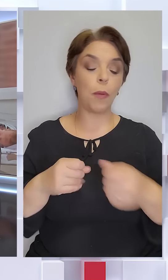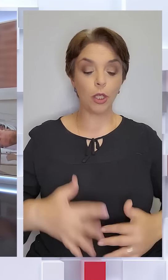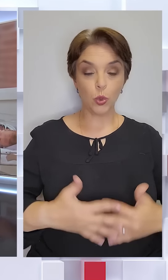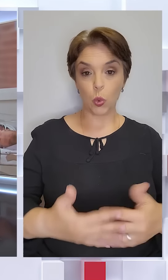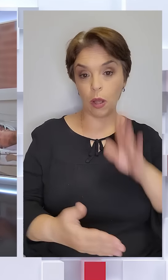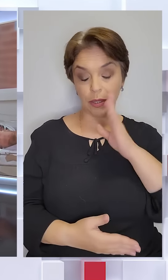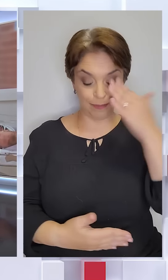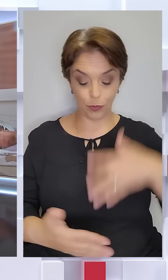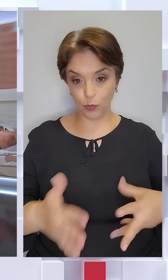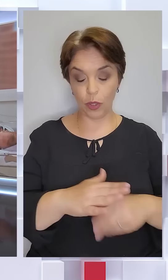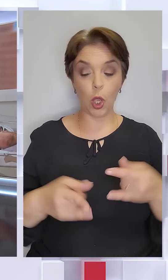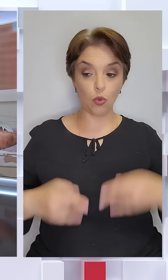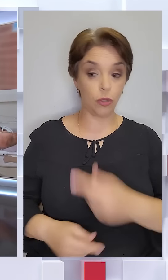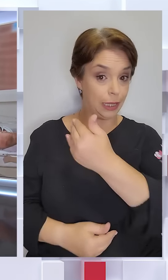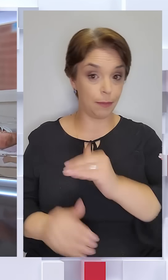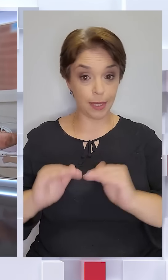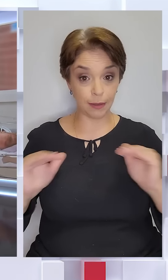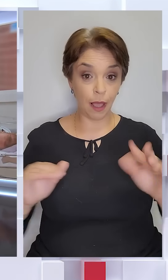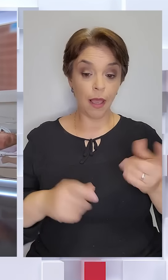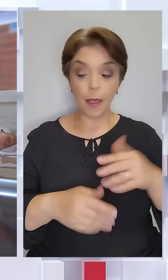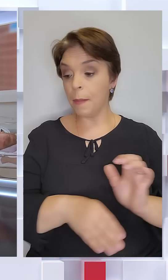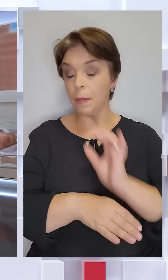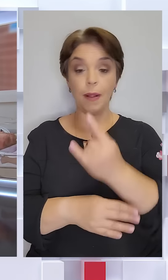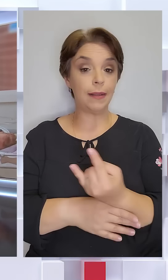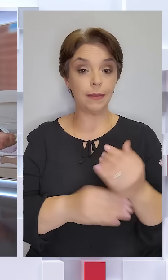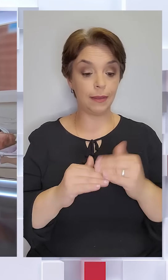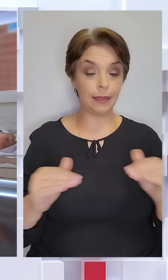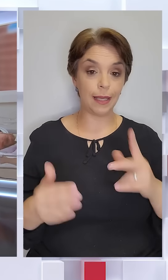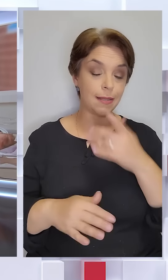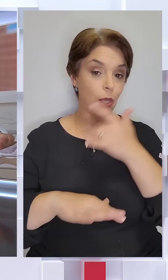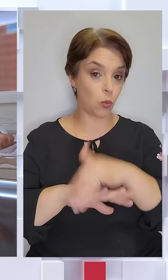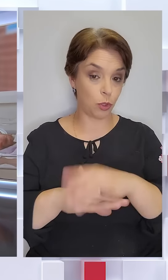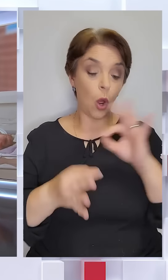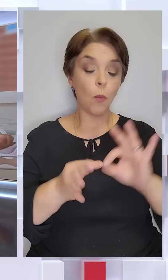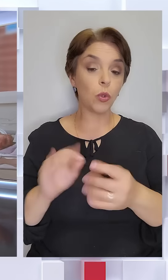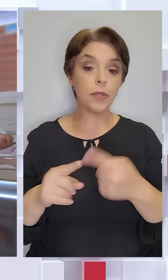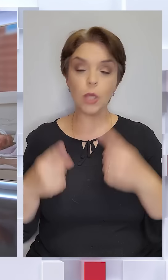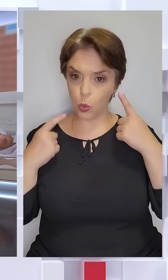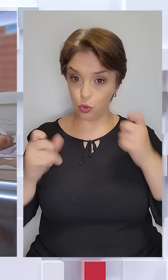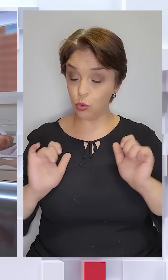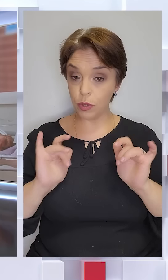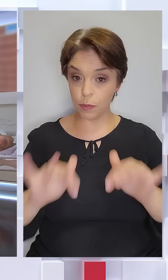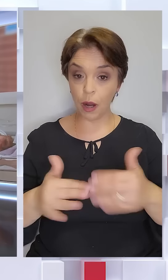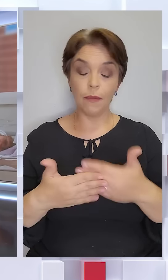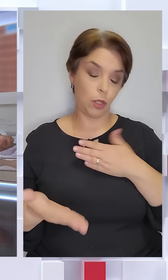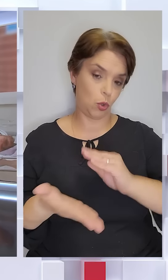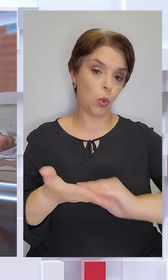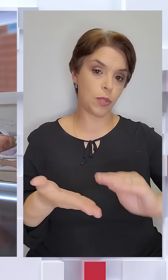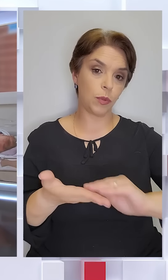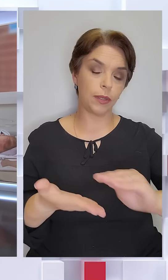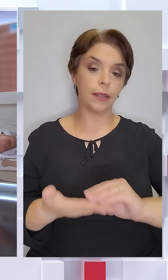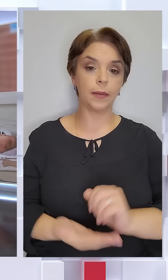матерів в Україні, які народжували їм дітей, і переправляли малюків за рубіж. Подробиці цієї гучної справи від